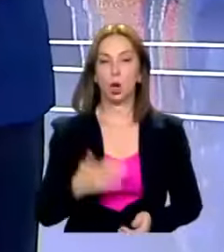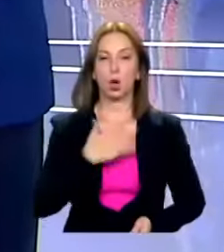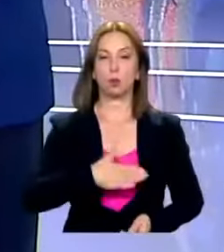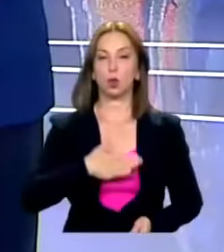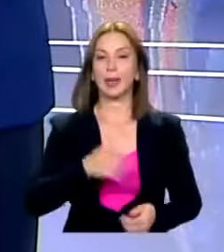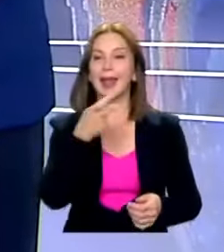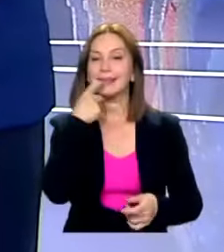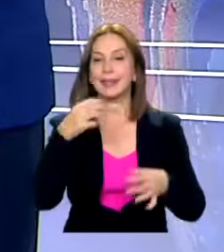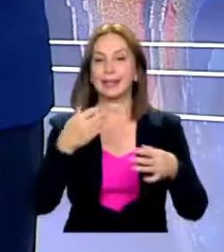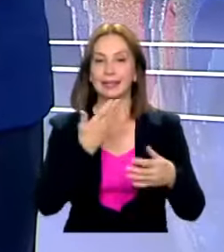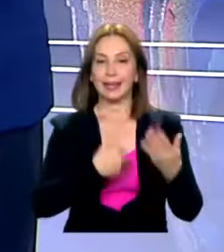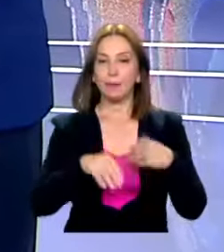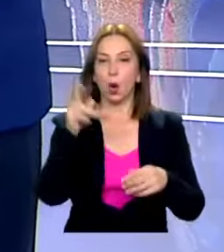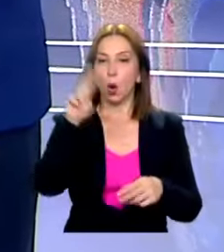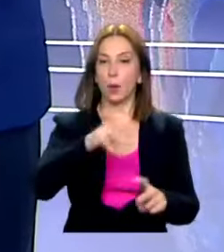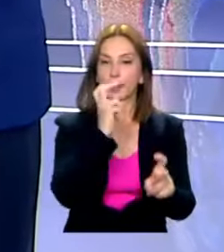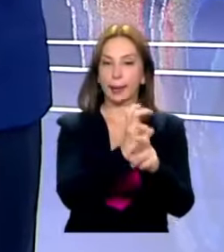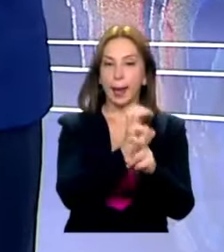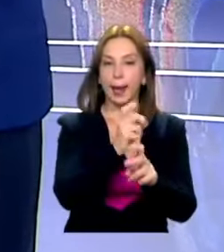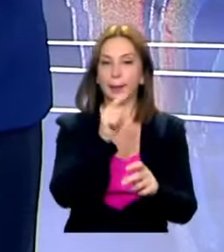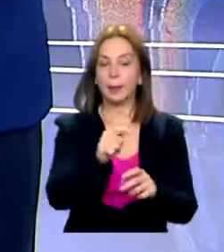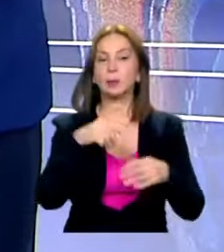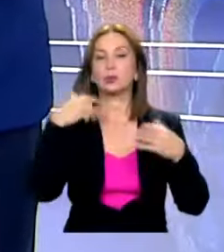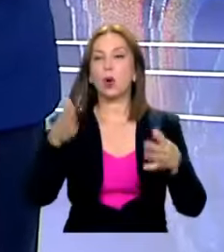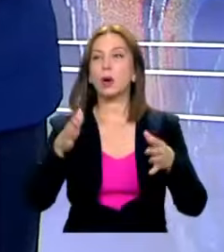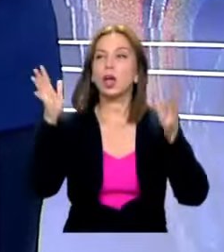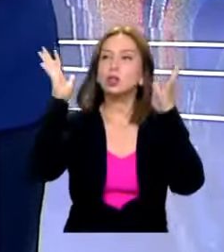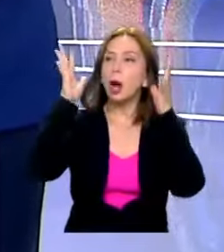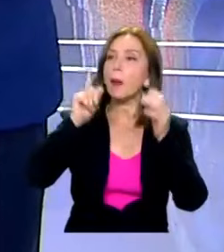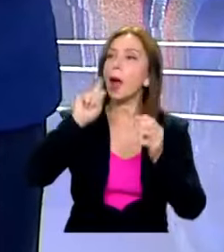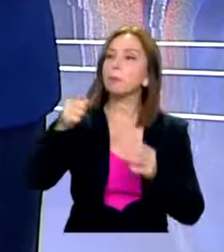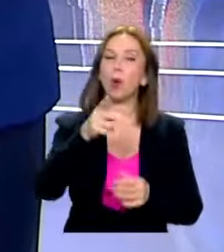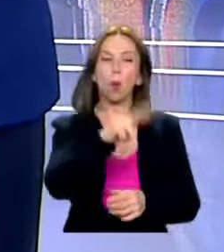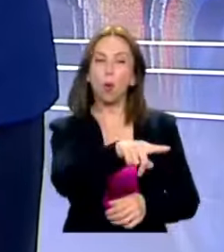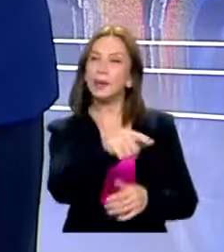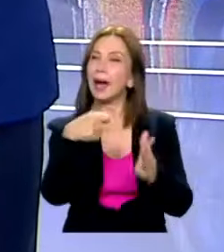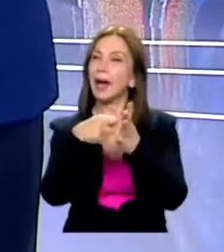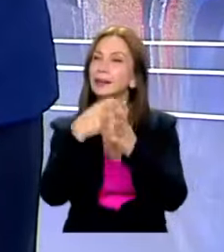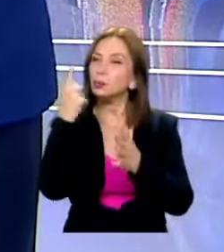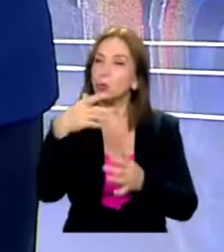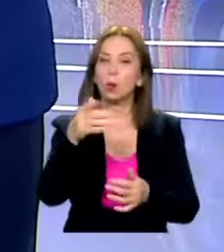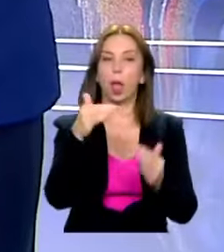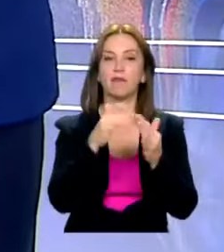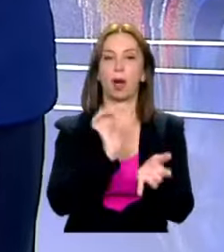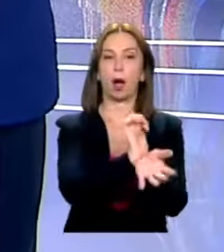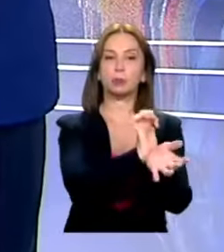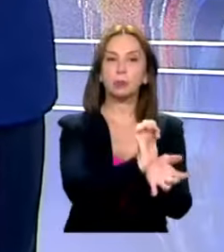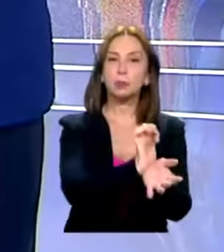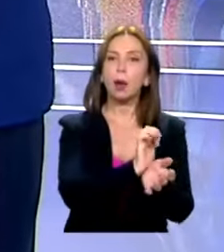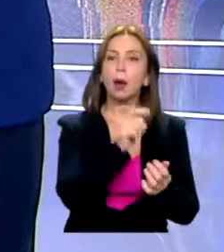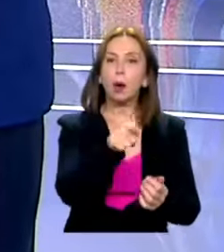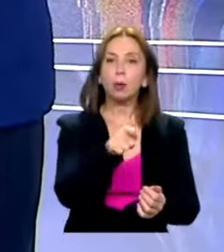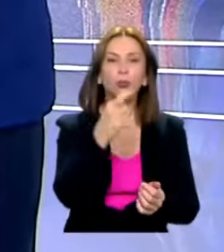Bursa'da eski sevgilisine ölümle tehdit edip selasını okutan şüpheli ev hapsine alınmıştı. Ama buna rağmen tehditlere devam